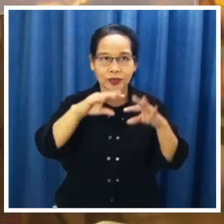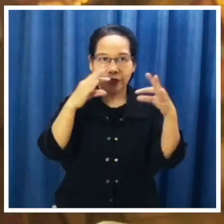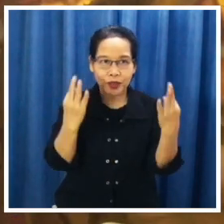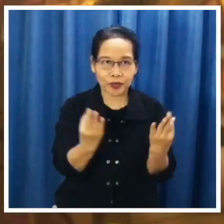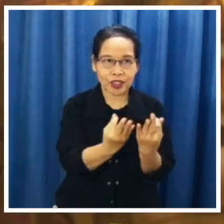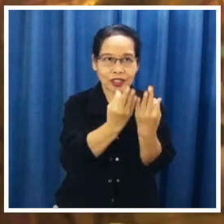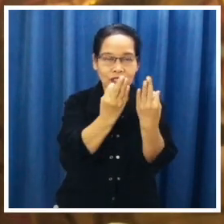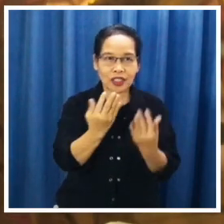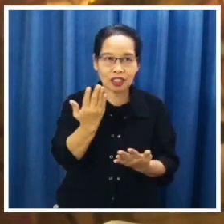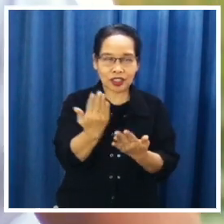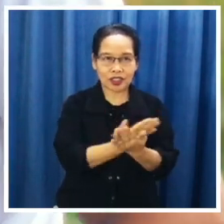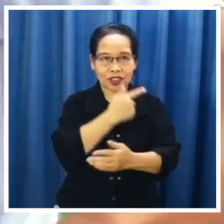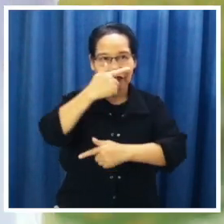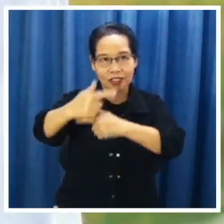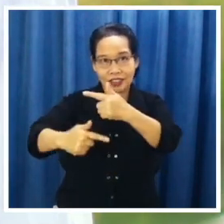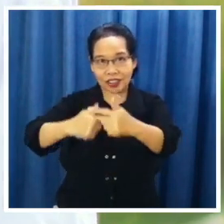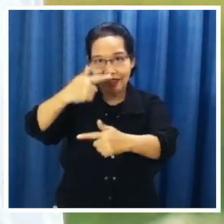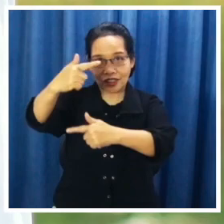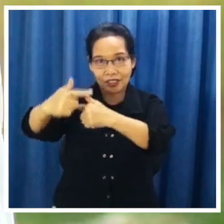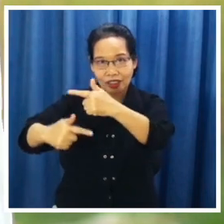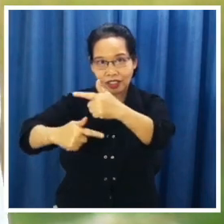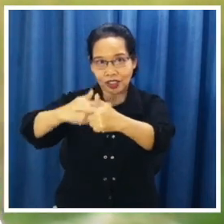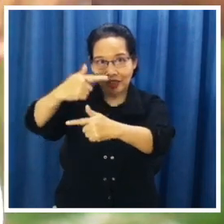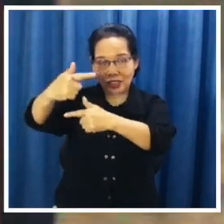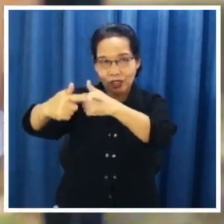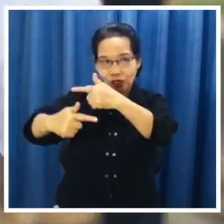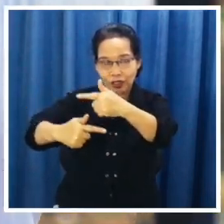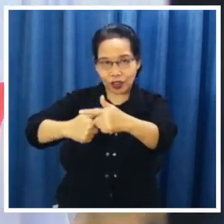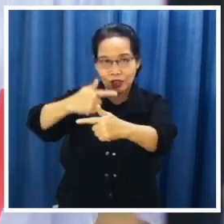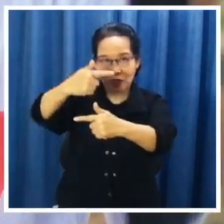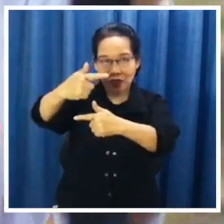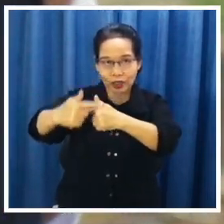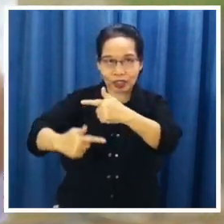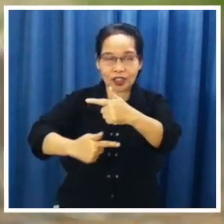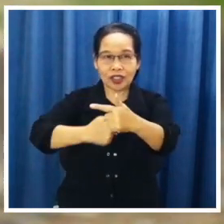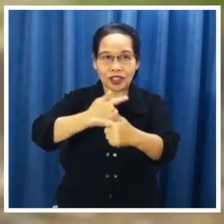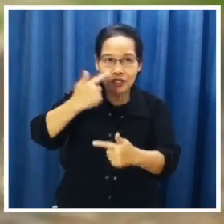party list ng pamilya. Bagong generasyon.